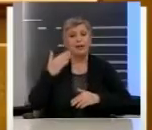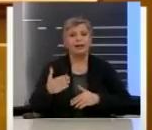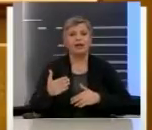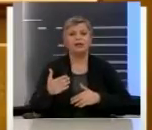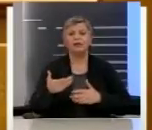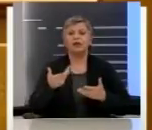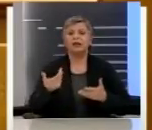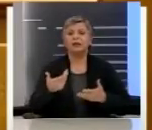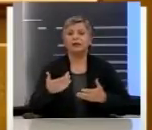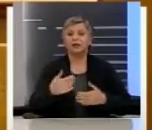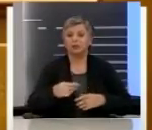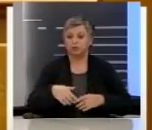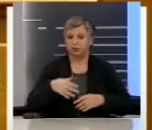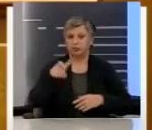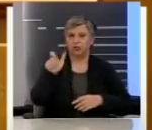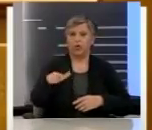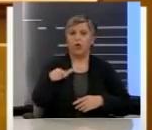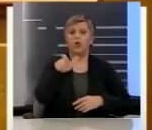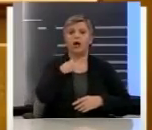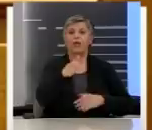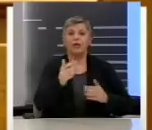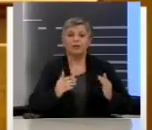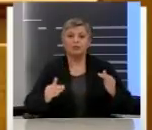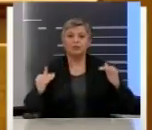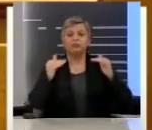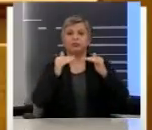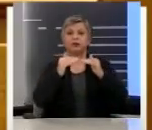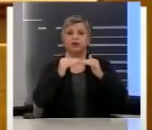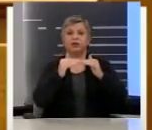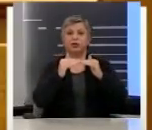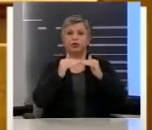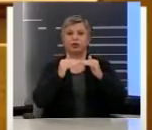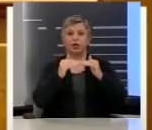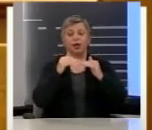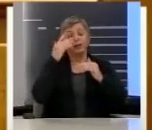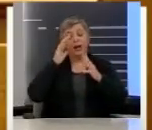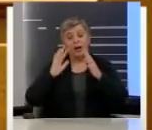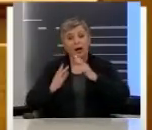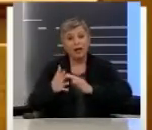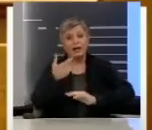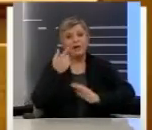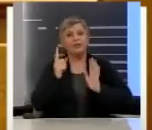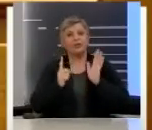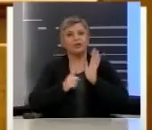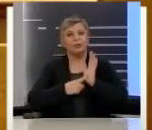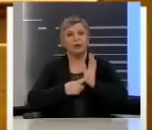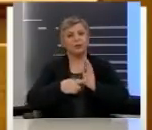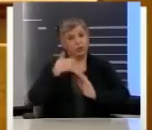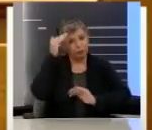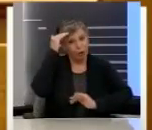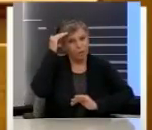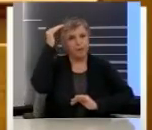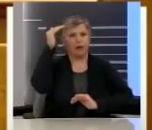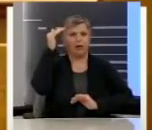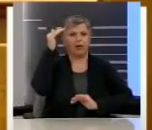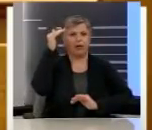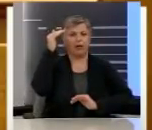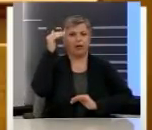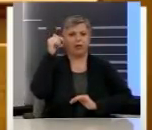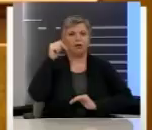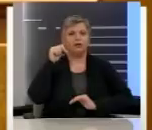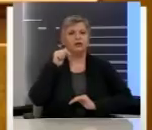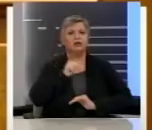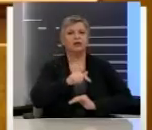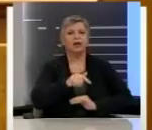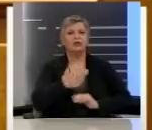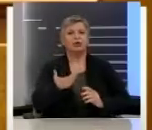το υποστηρίξετε ή όχι? Ή μήπως θα στρίψετε δια της τροπολογίας και